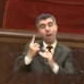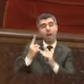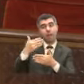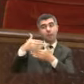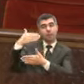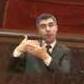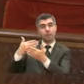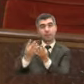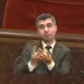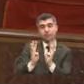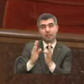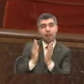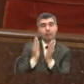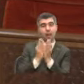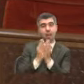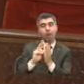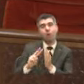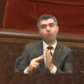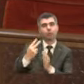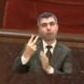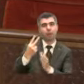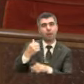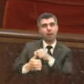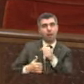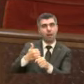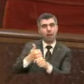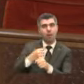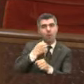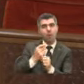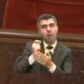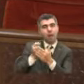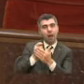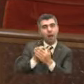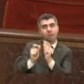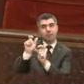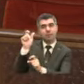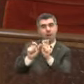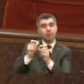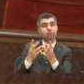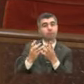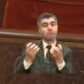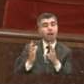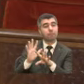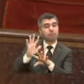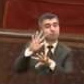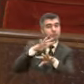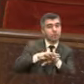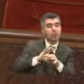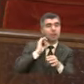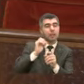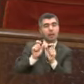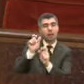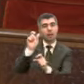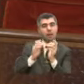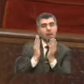الله غنتقلوا لجوج ديال الأحياء باش يمكننا نستجبوا للطلب ديال الولوج للإيواء بالنسبة